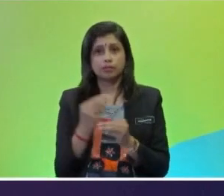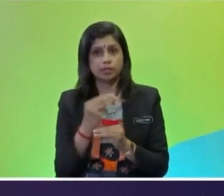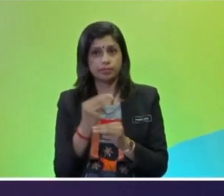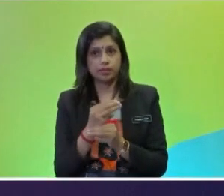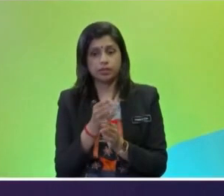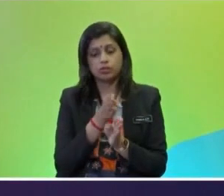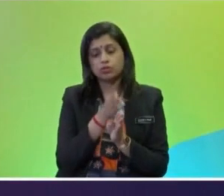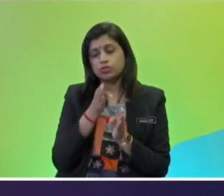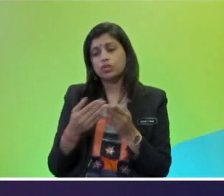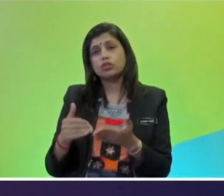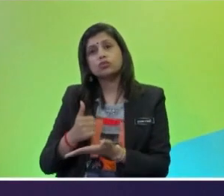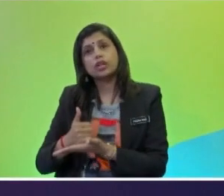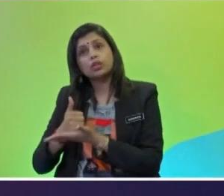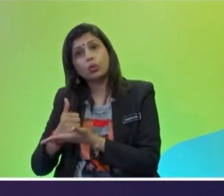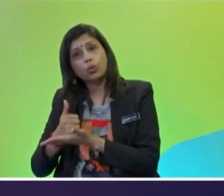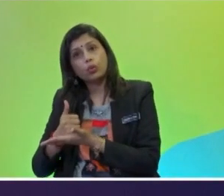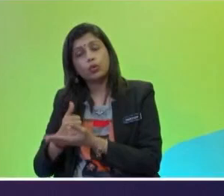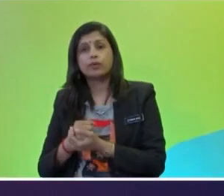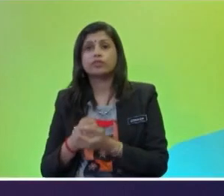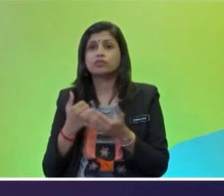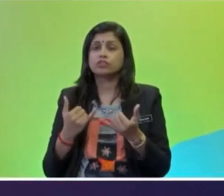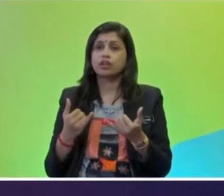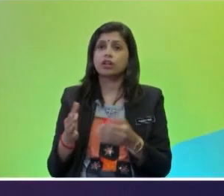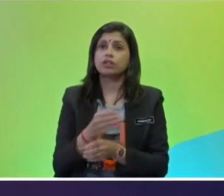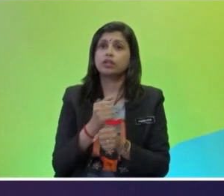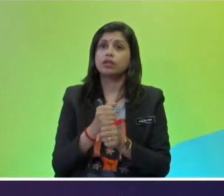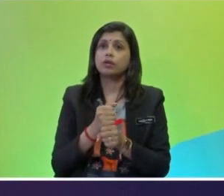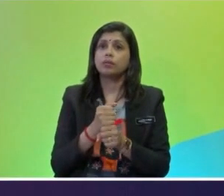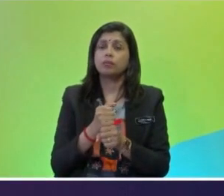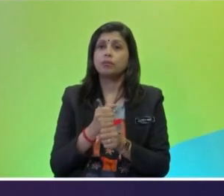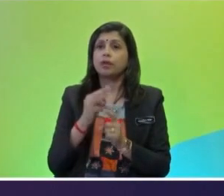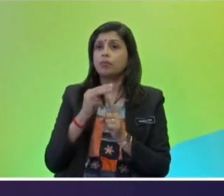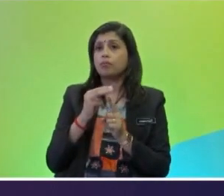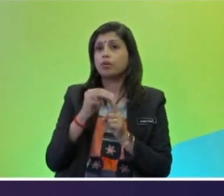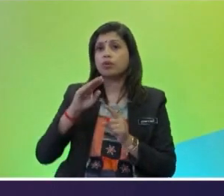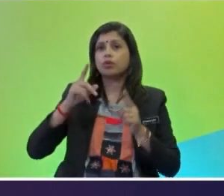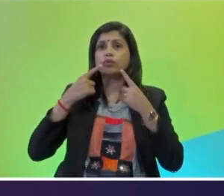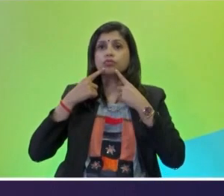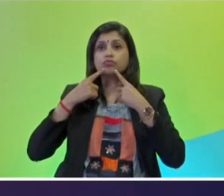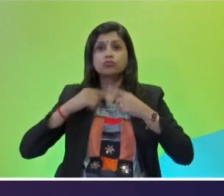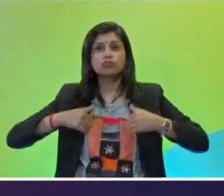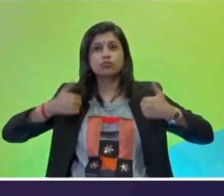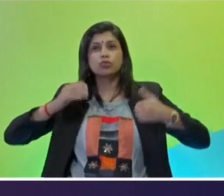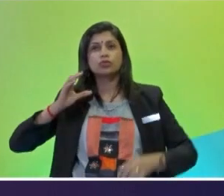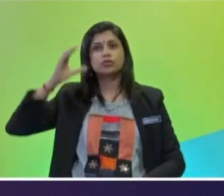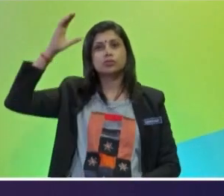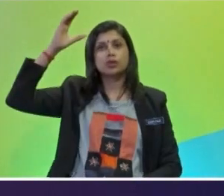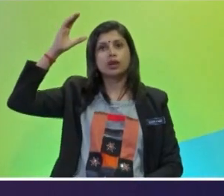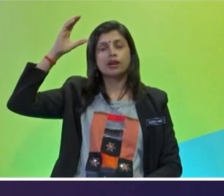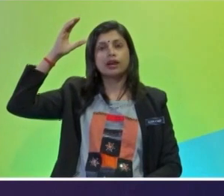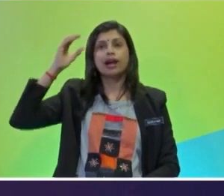membimbing dia. So akhirnya dia dapat keputusan yang cemerlang. Itu yang dia ucap. Dia bersalaman. Tapi dia ucap